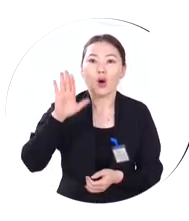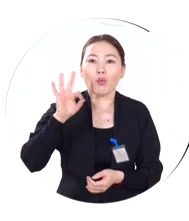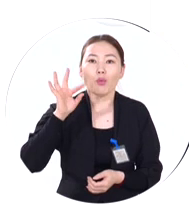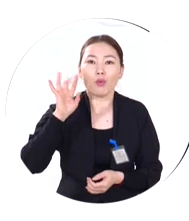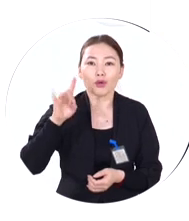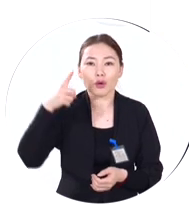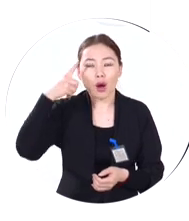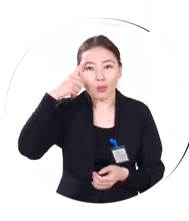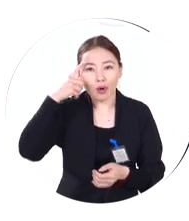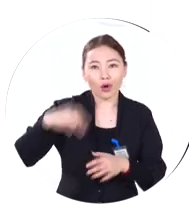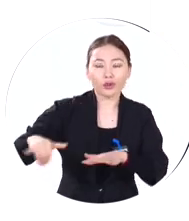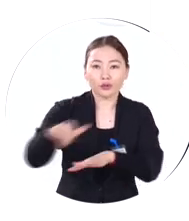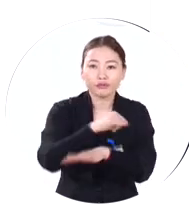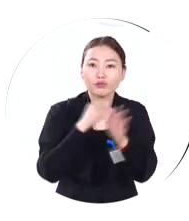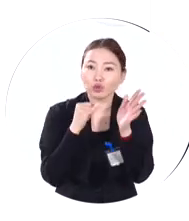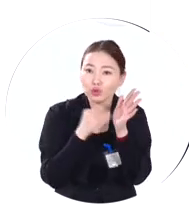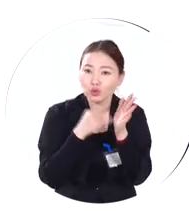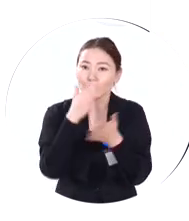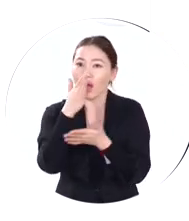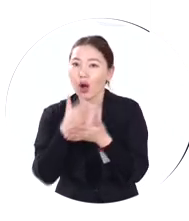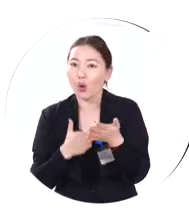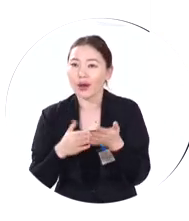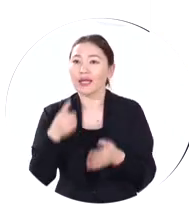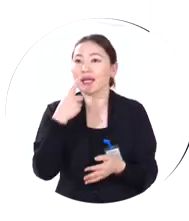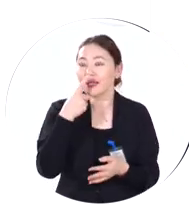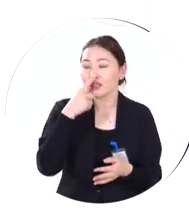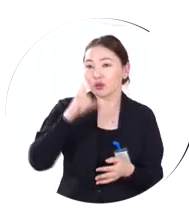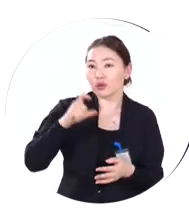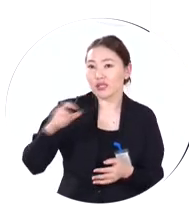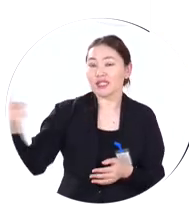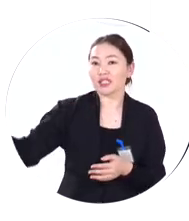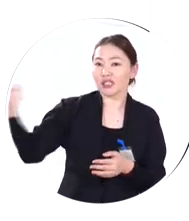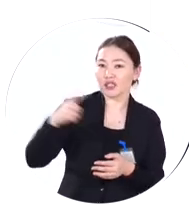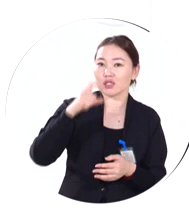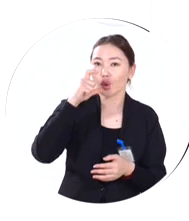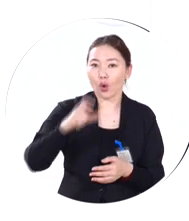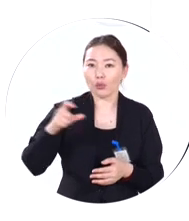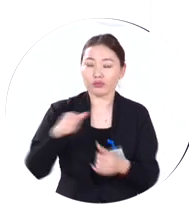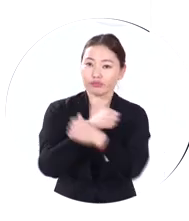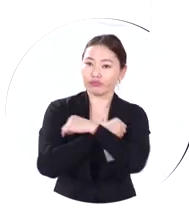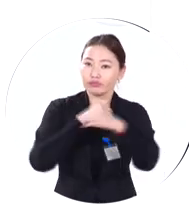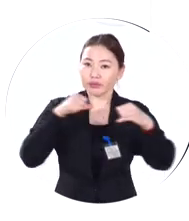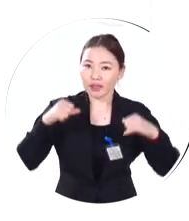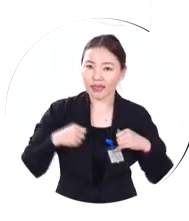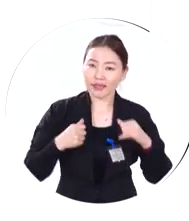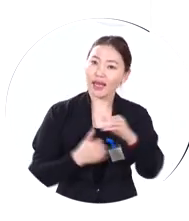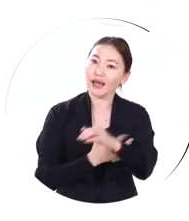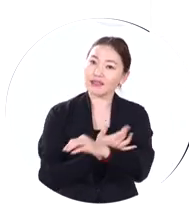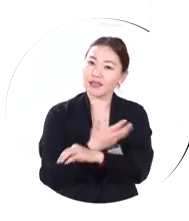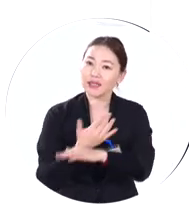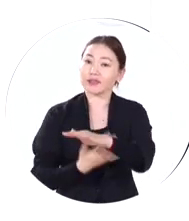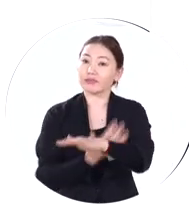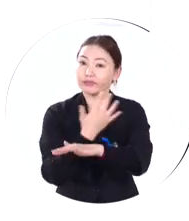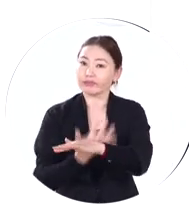иргэдээр газар хаалбарлуулах болж хятадын засаг захиргааны нэгжүүдийг байгуулсан байна. 1905 онд их хүрээнд цагдан сэргүүлэх